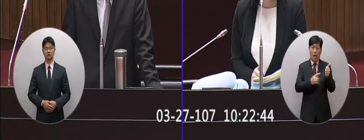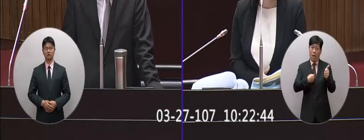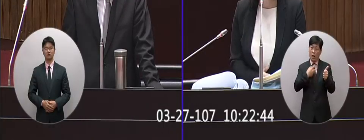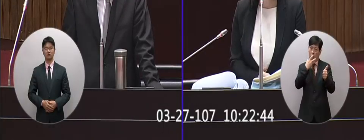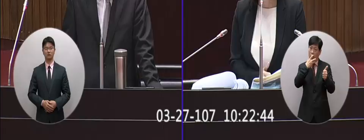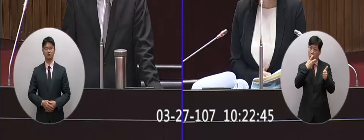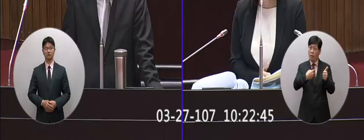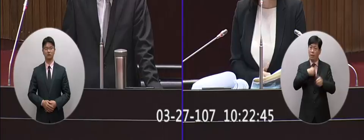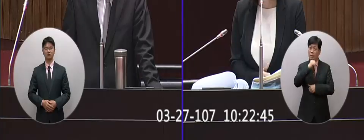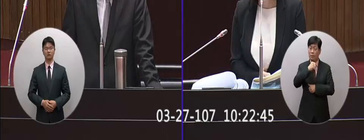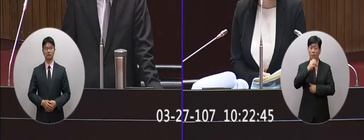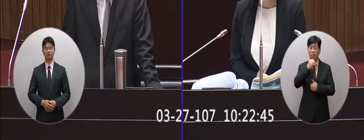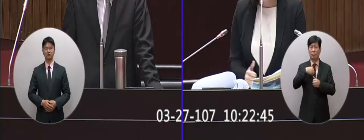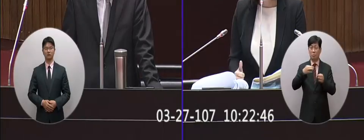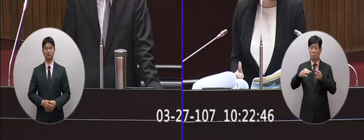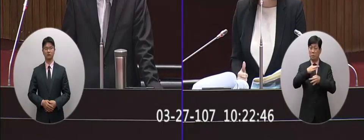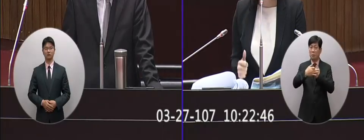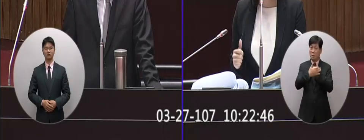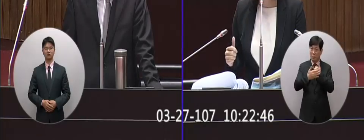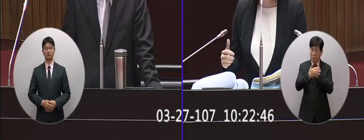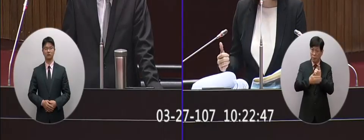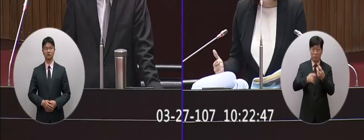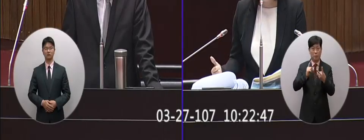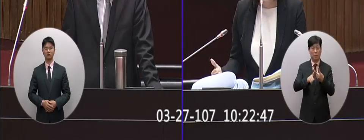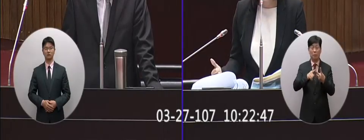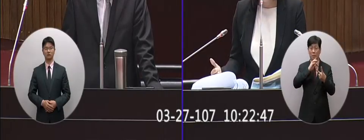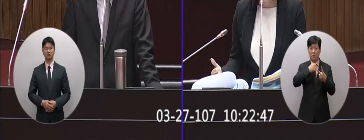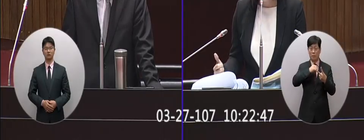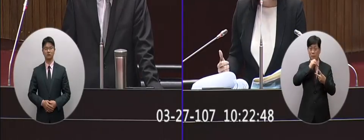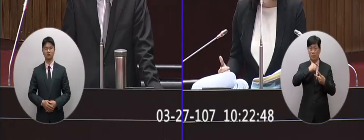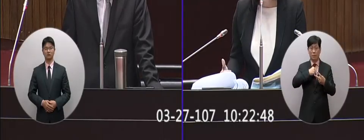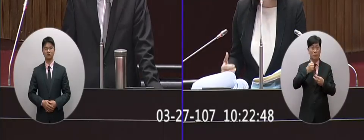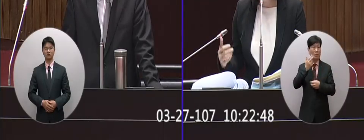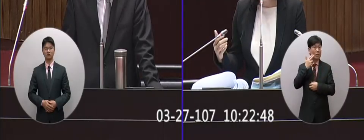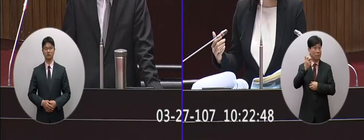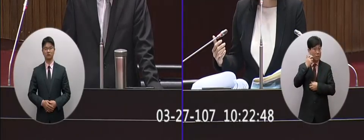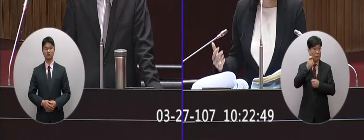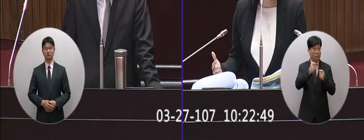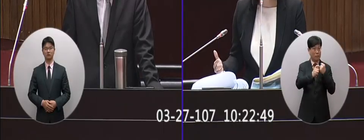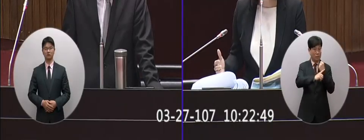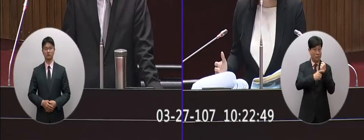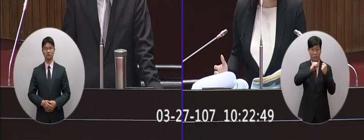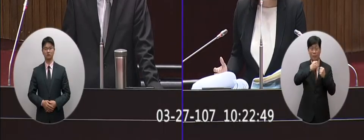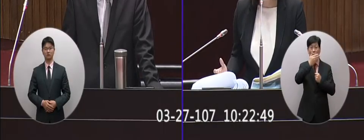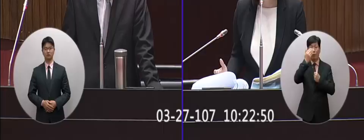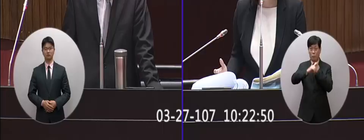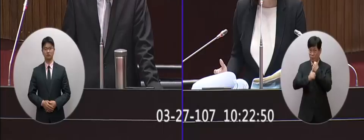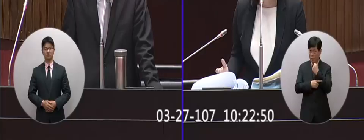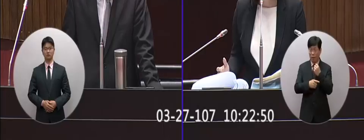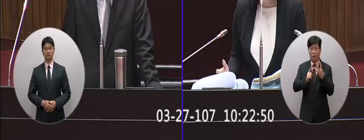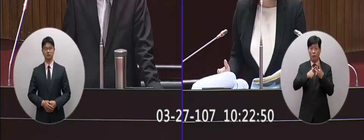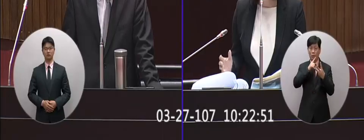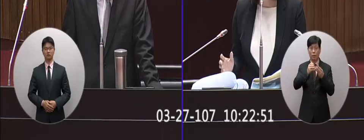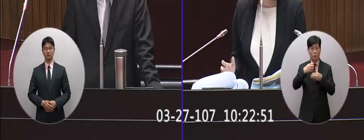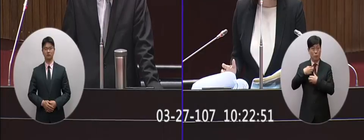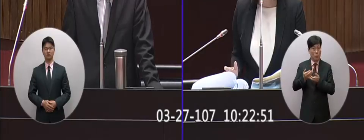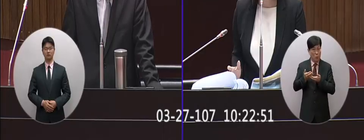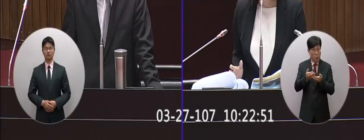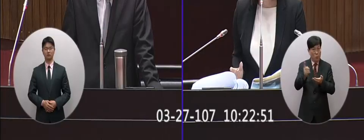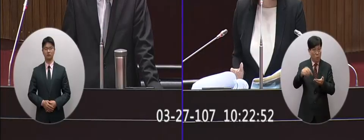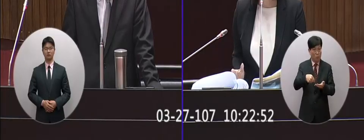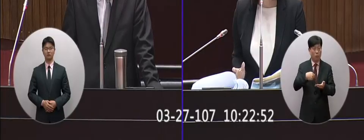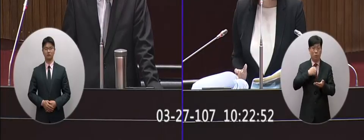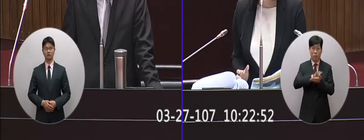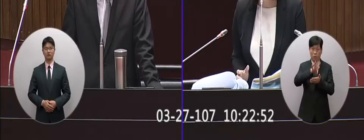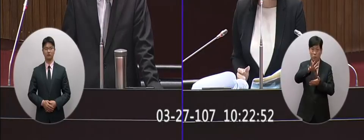湾，不管是贸易保护政策也好，不管是包括台旅法，包括军舰要来靠港，包括未来